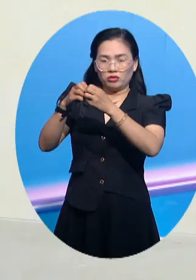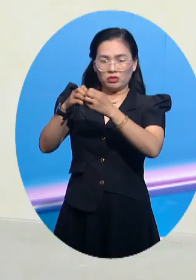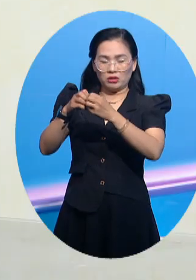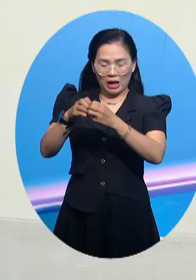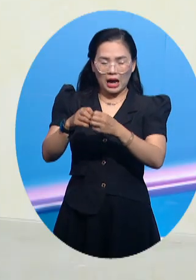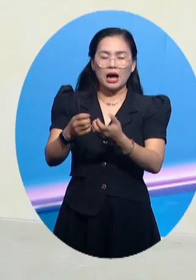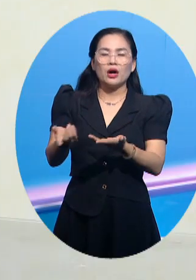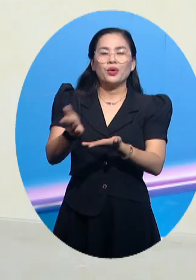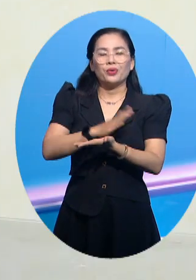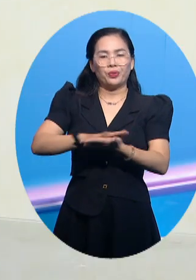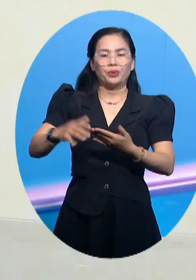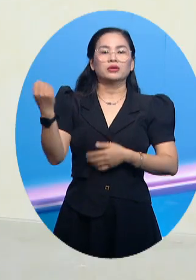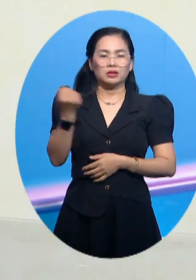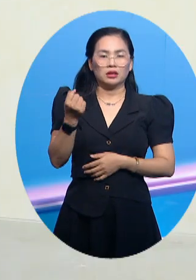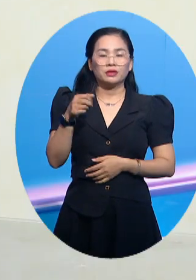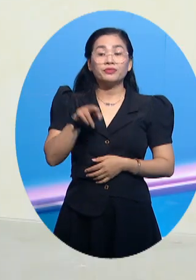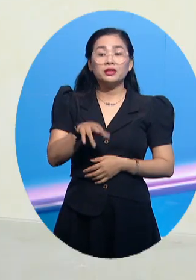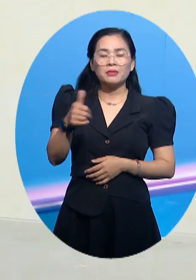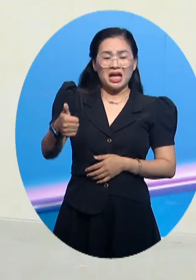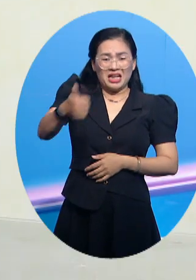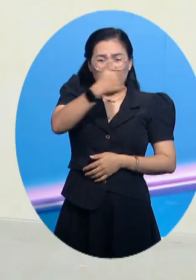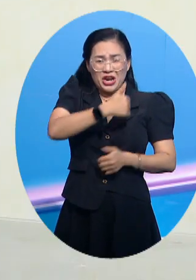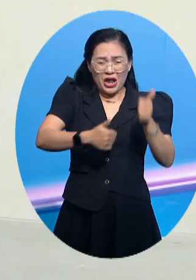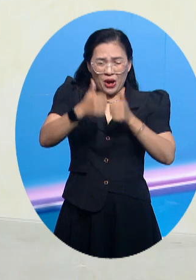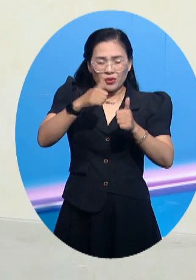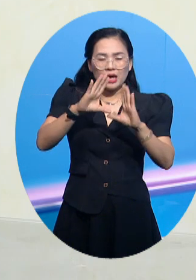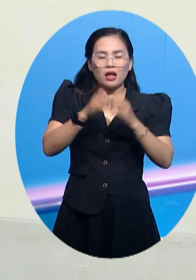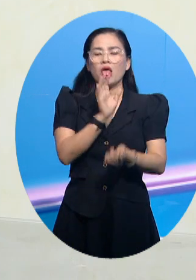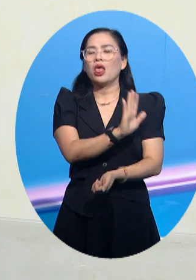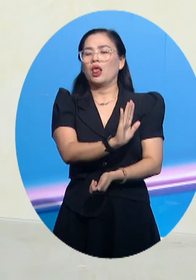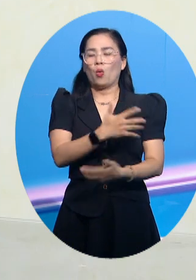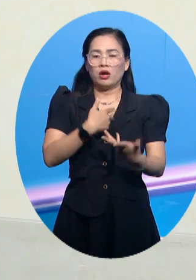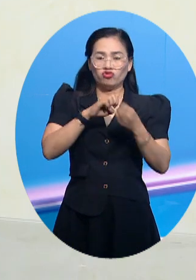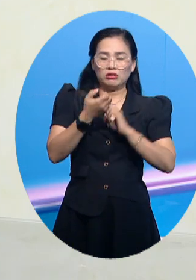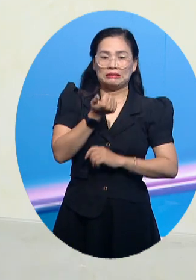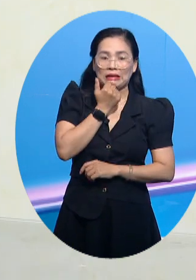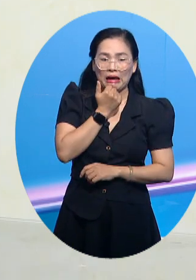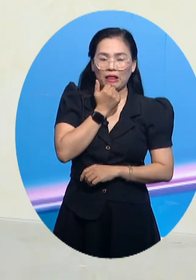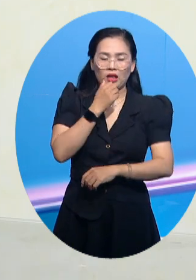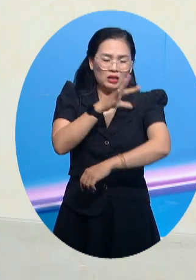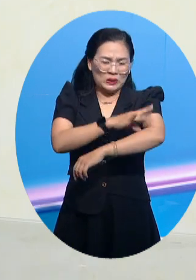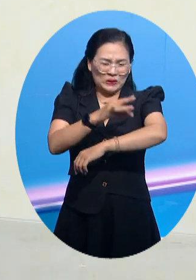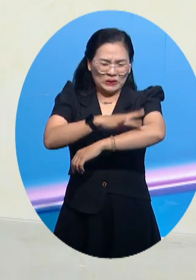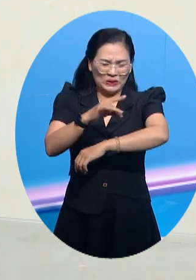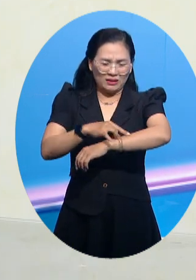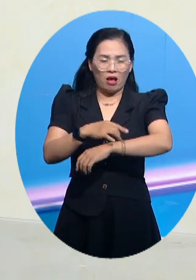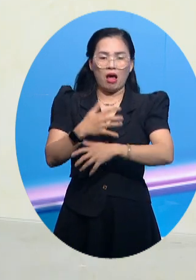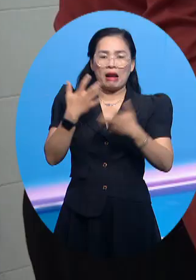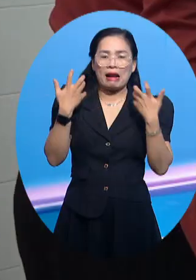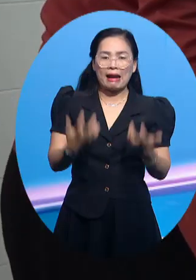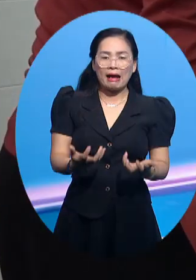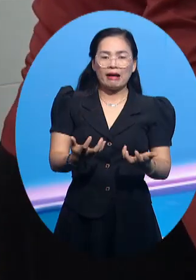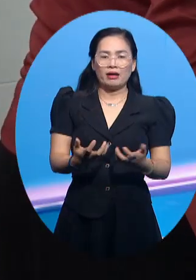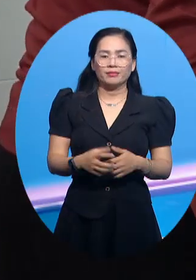khỏi nhanh và không để lại sẹo. Tuy nhiên, nếu chúng ta để lâu và điều trị sai cách thì cái tình trạng nhiễm trùng này có thể nặng nề